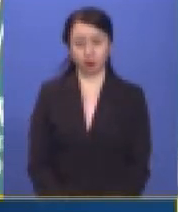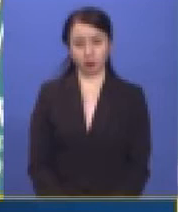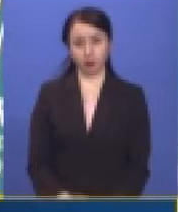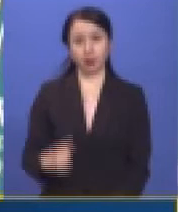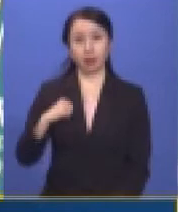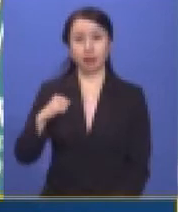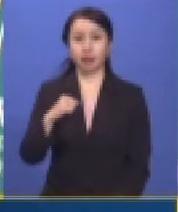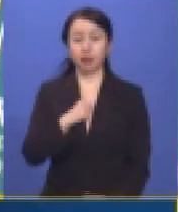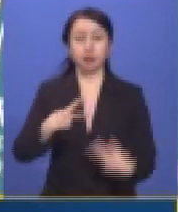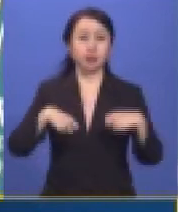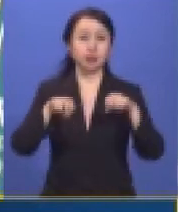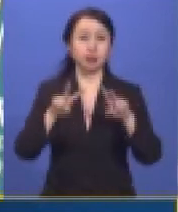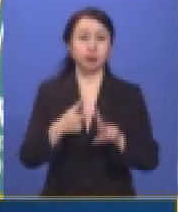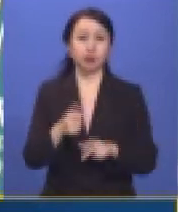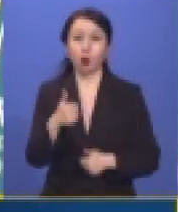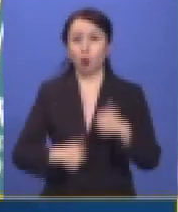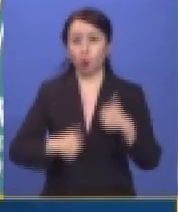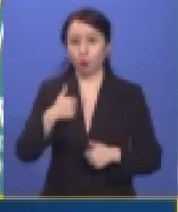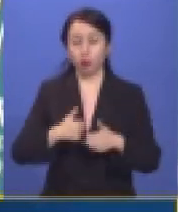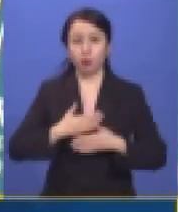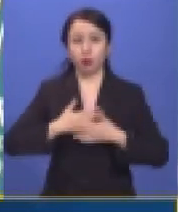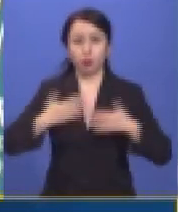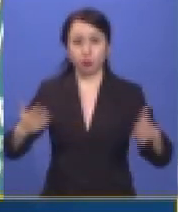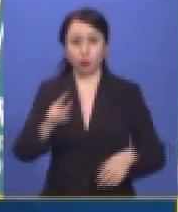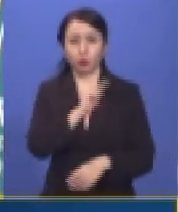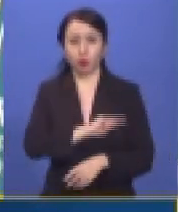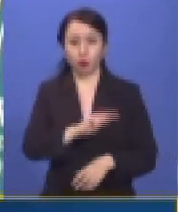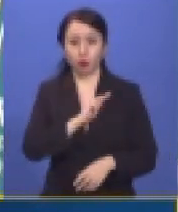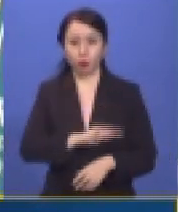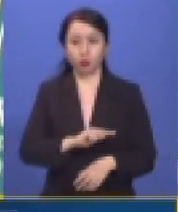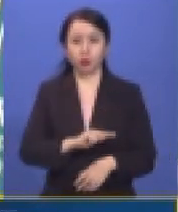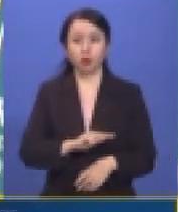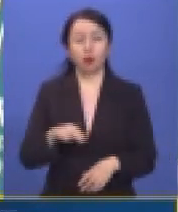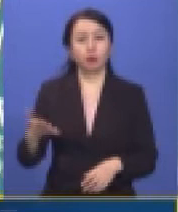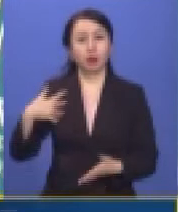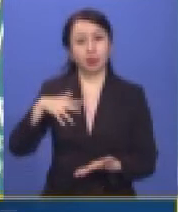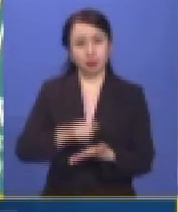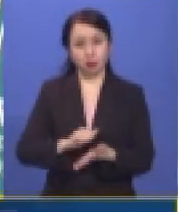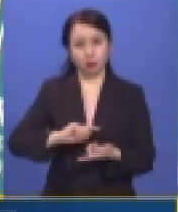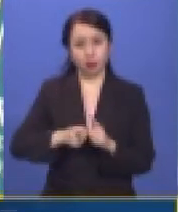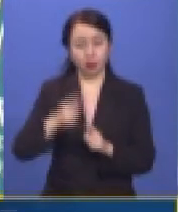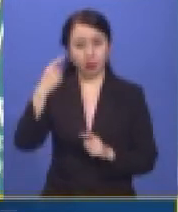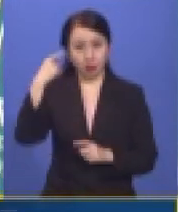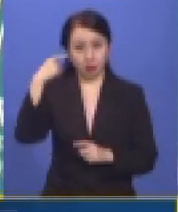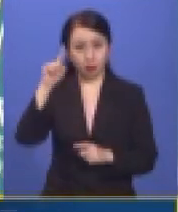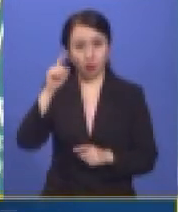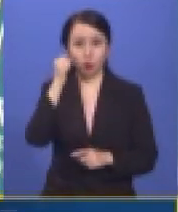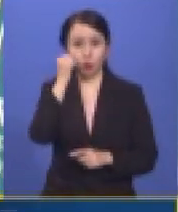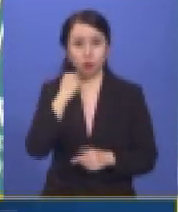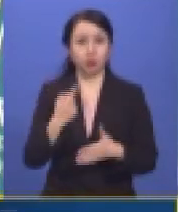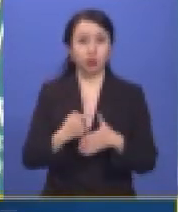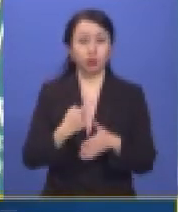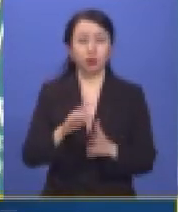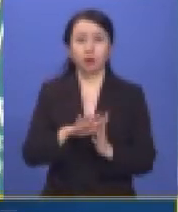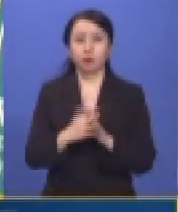Лично я, как специалист в этом конкурсе, взяла на себя большой объем работы. Дело в том, что мы занимаемся изменением идеологически устаревших названий в